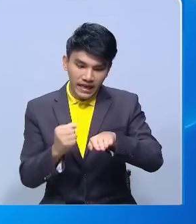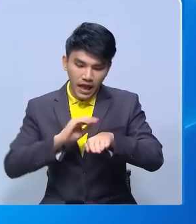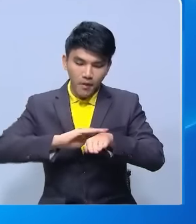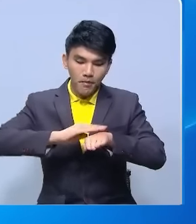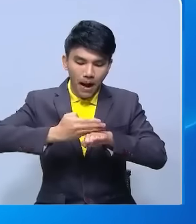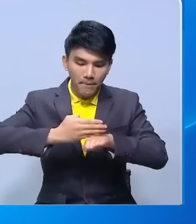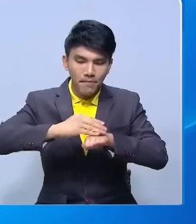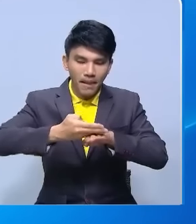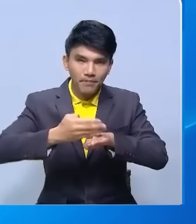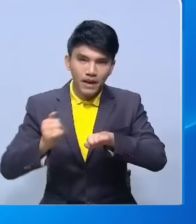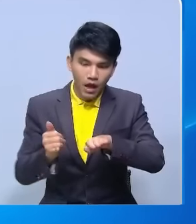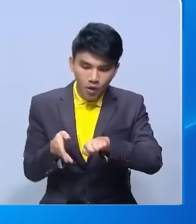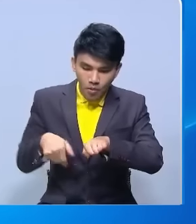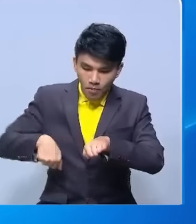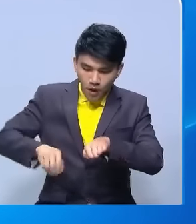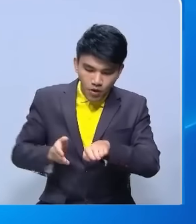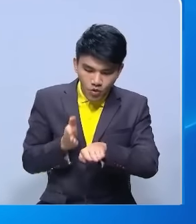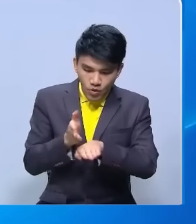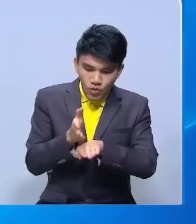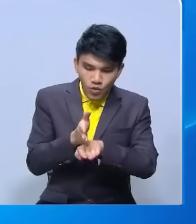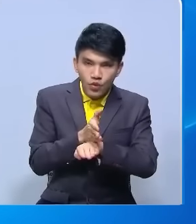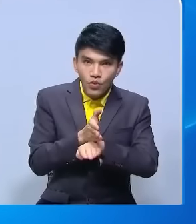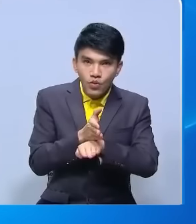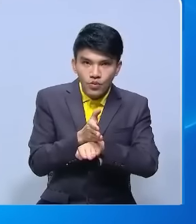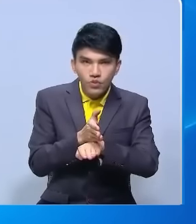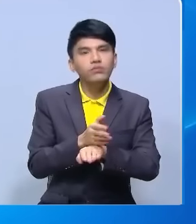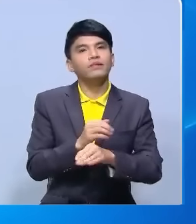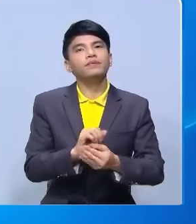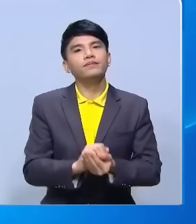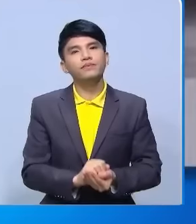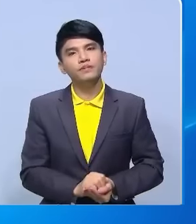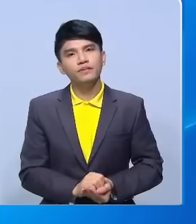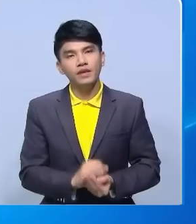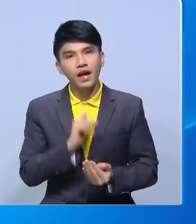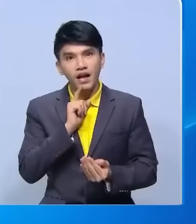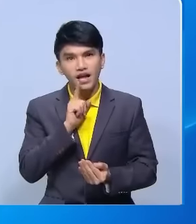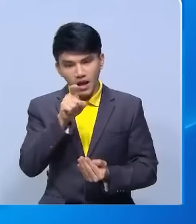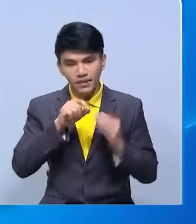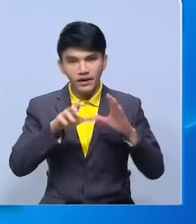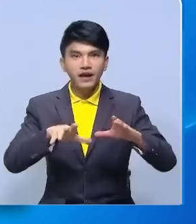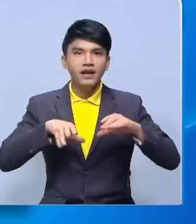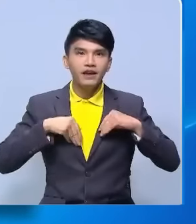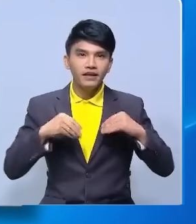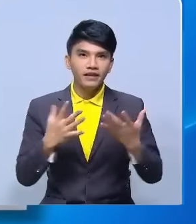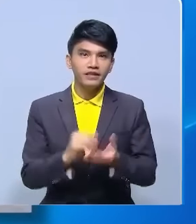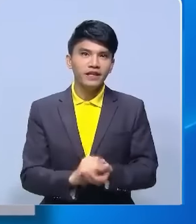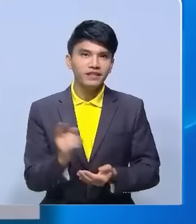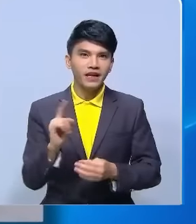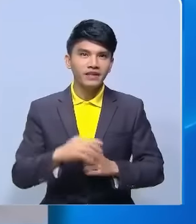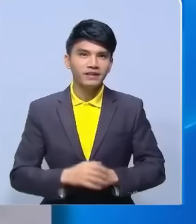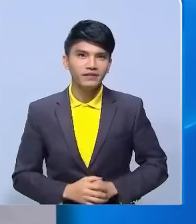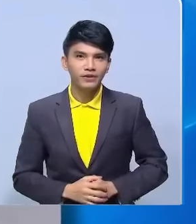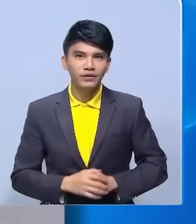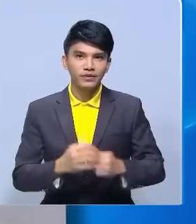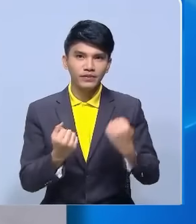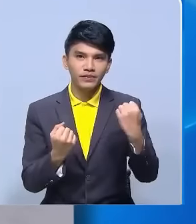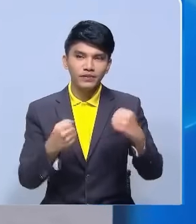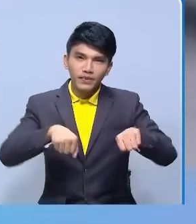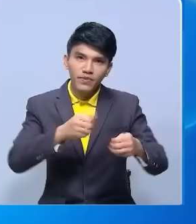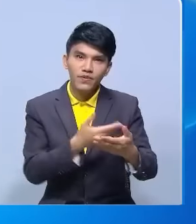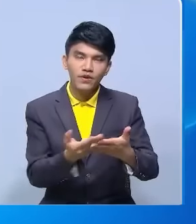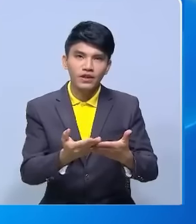ก่อนจะพาตัวไปตรวจสอบที่ร้านรับซื้อแล้วก็ดัดแปลงสภาพสอบสวนก็ยอมรับค่ะว่ารับซื้อรถจาก